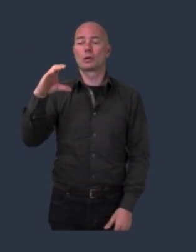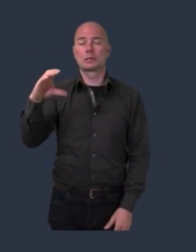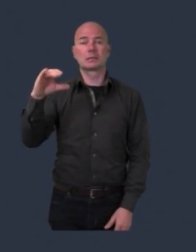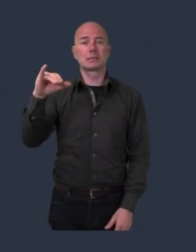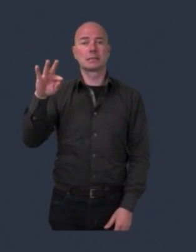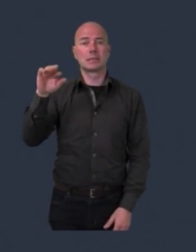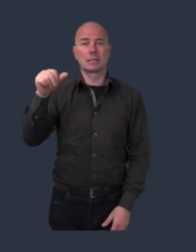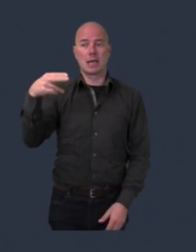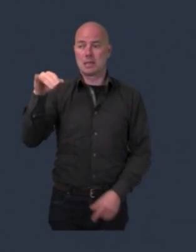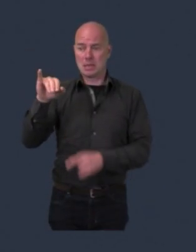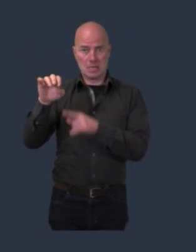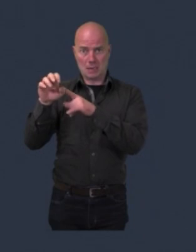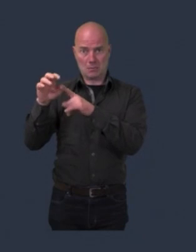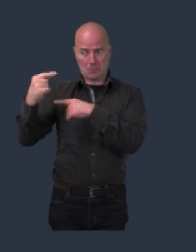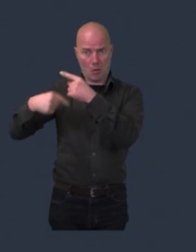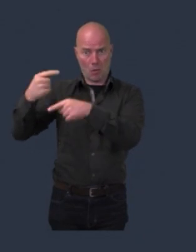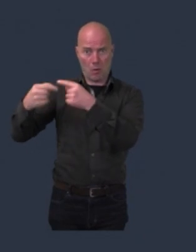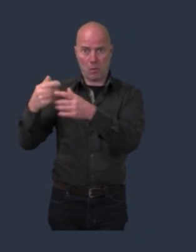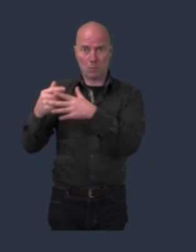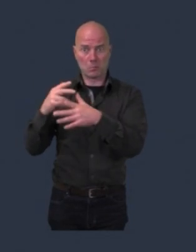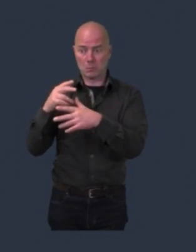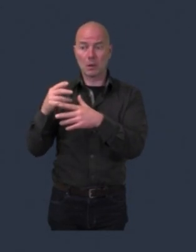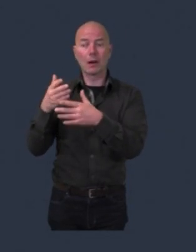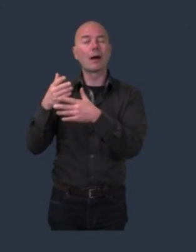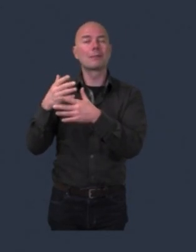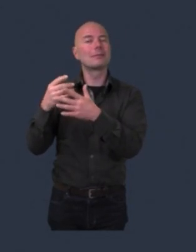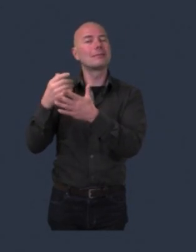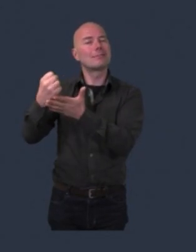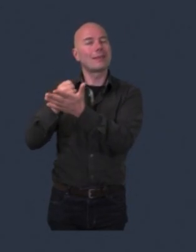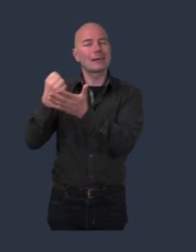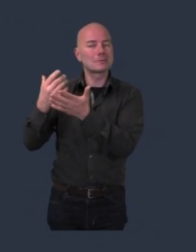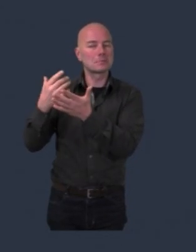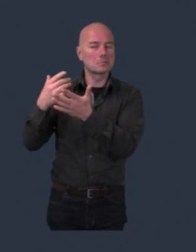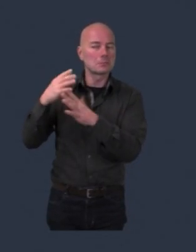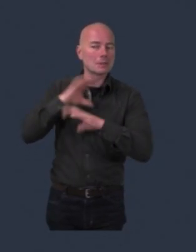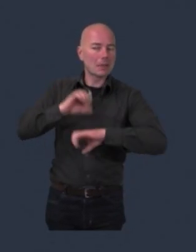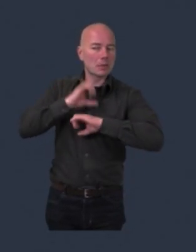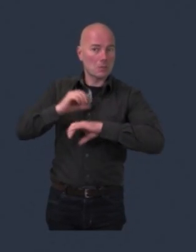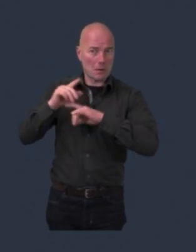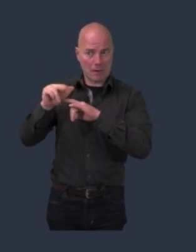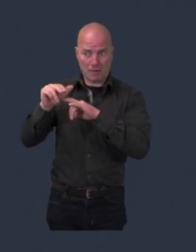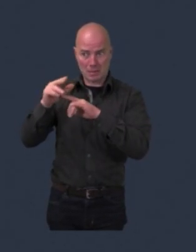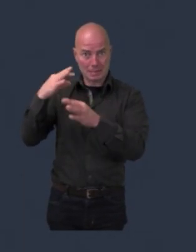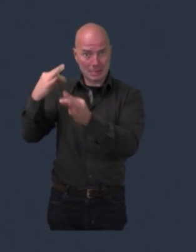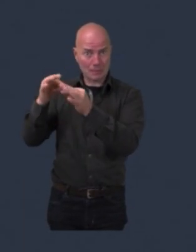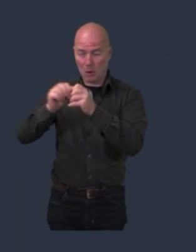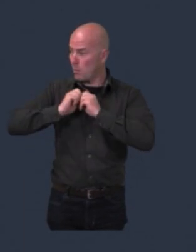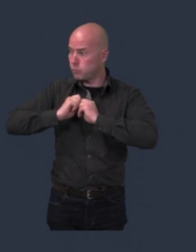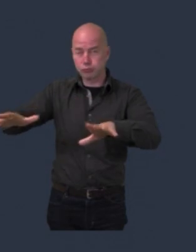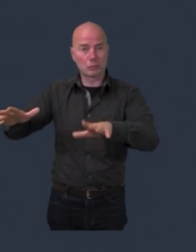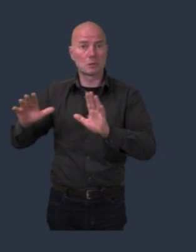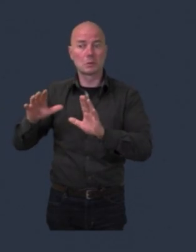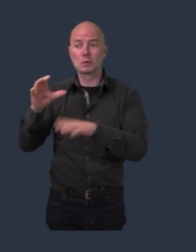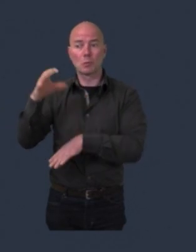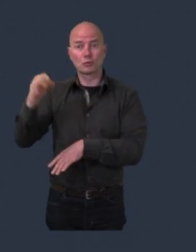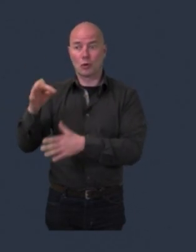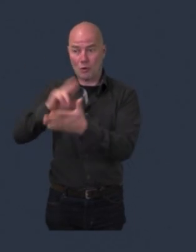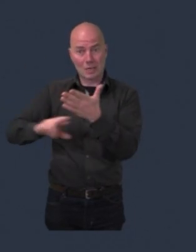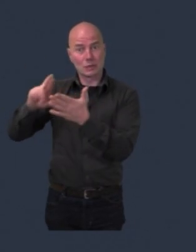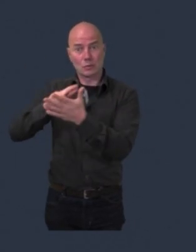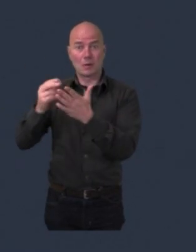et qui compte le généraliser d'ici le mois de septembre. C'est une véritable aide pour le pouvoir d'achat